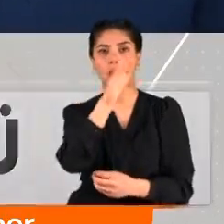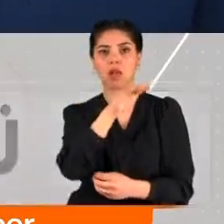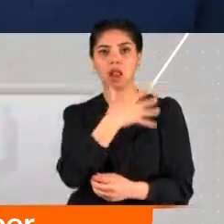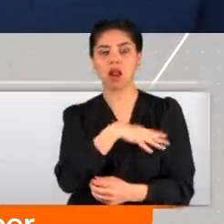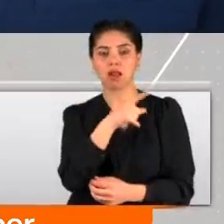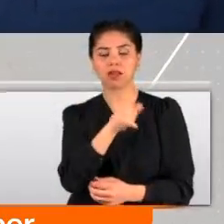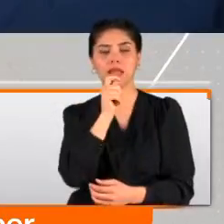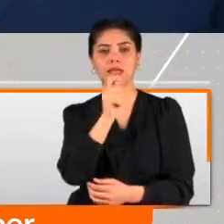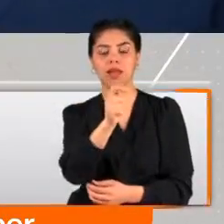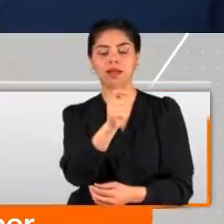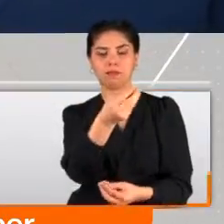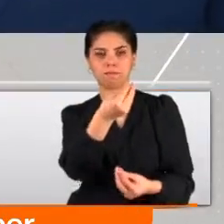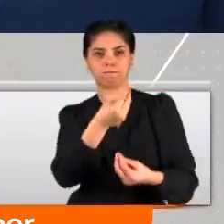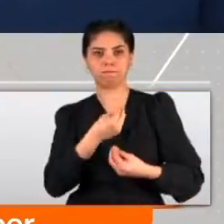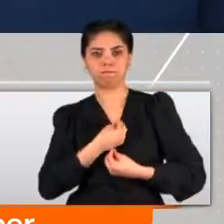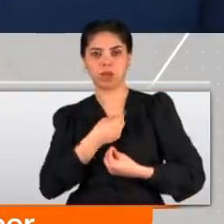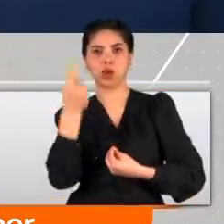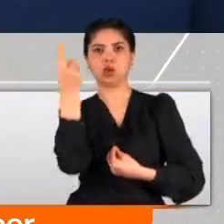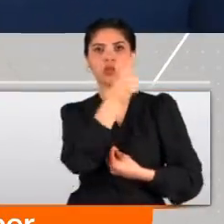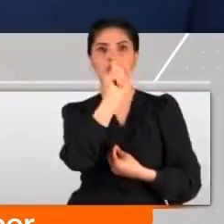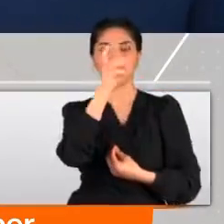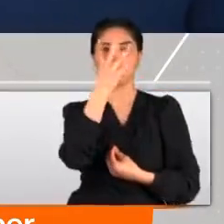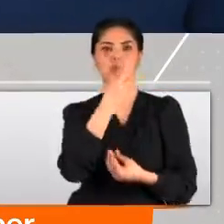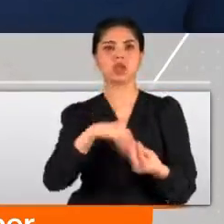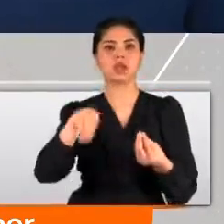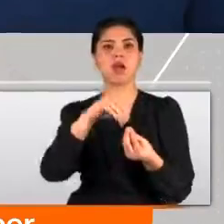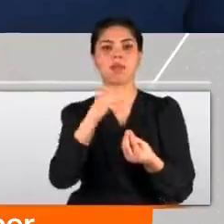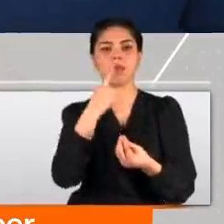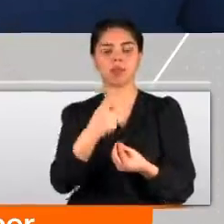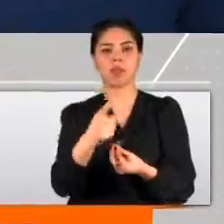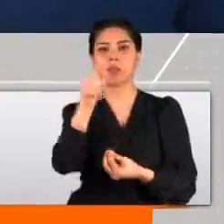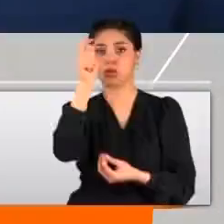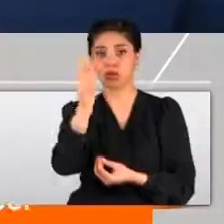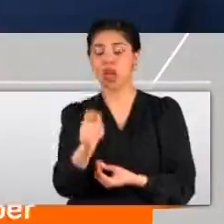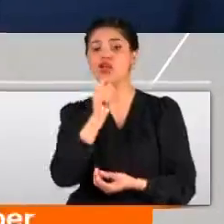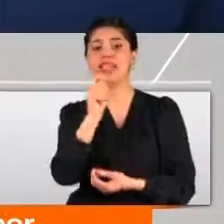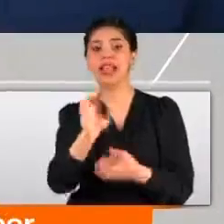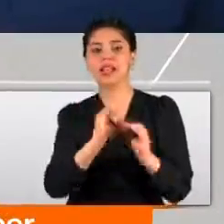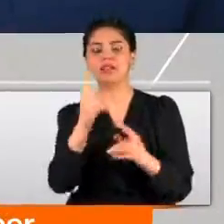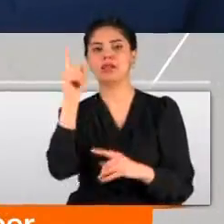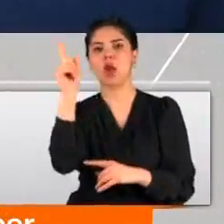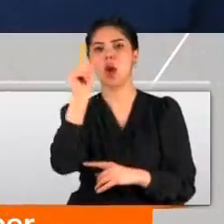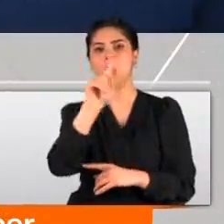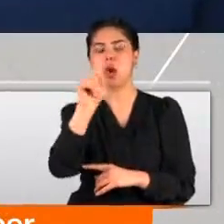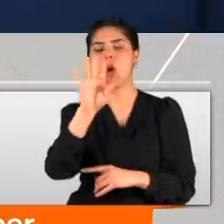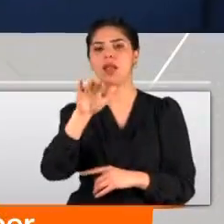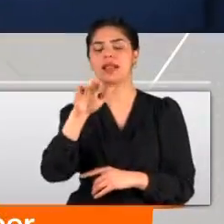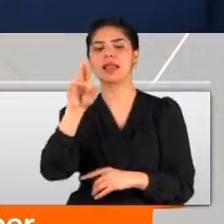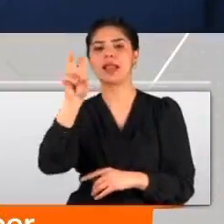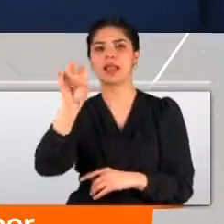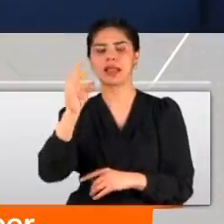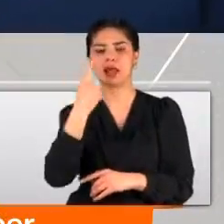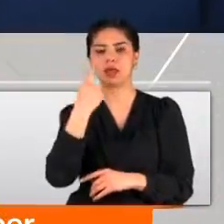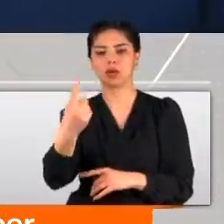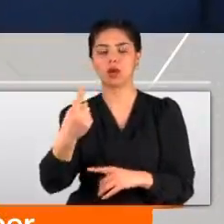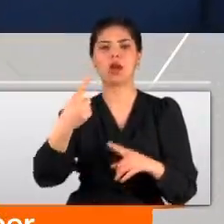çıkarmak üzere teklif getirdiler. %94'lük bir artış. Peki gelen hakikatteki teklif ne? 10 lira 80 kuruş olan teklife, aylık